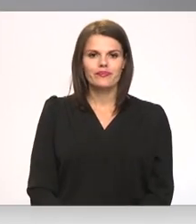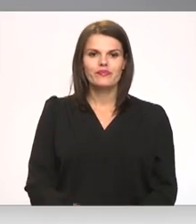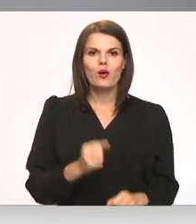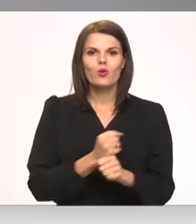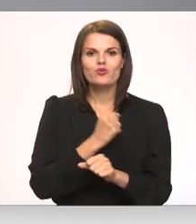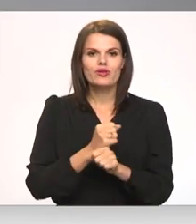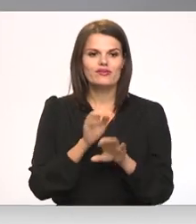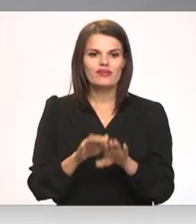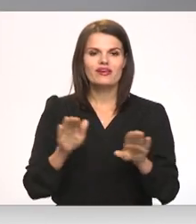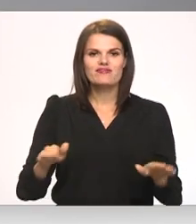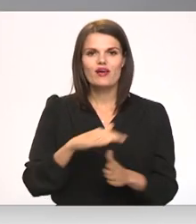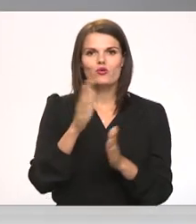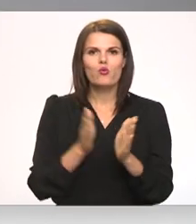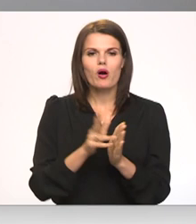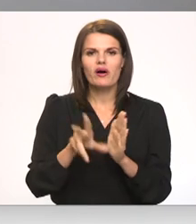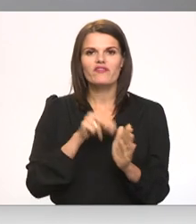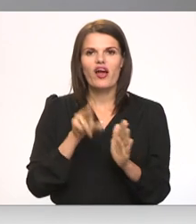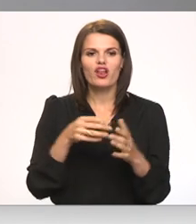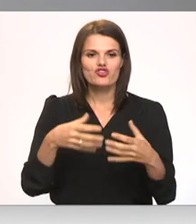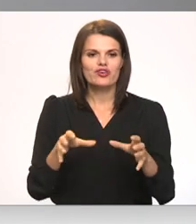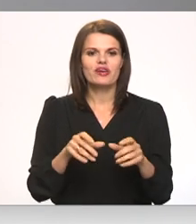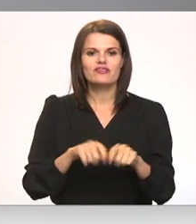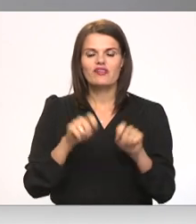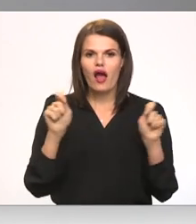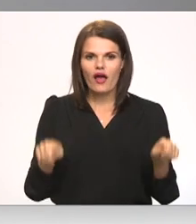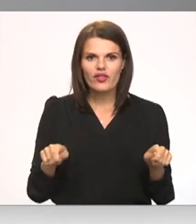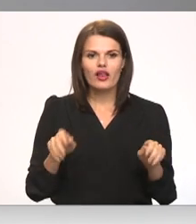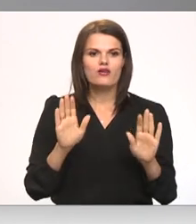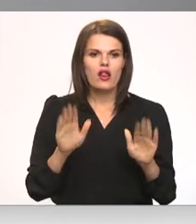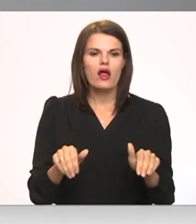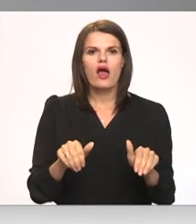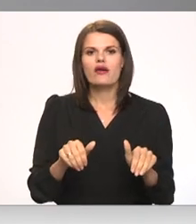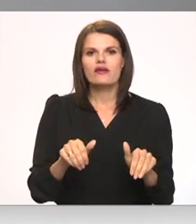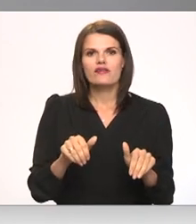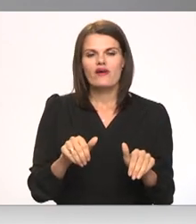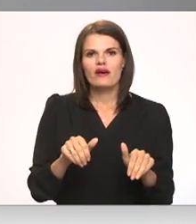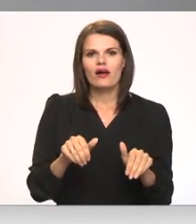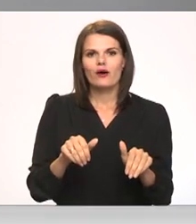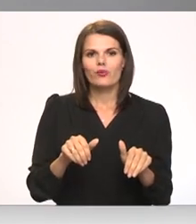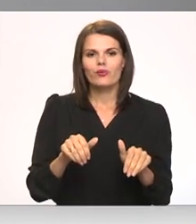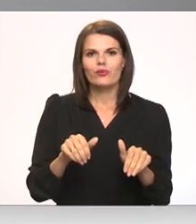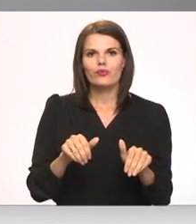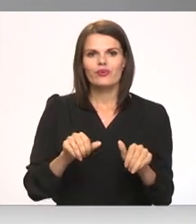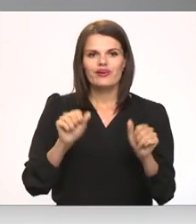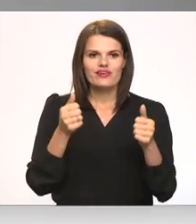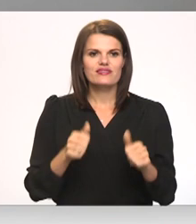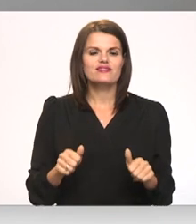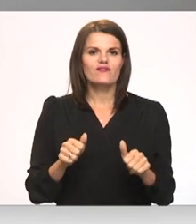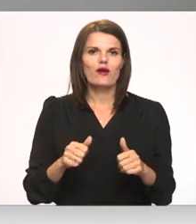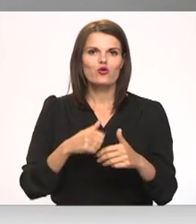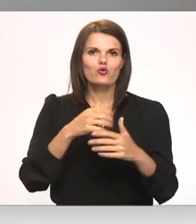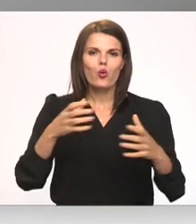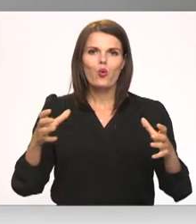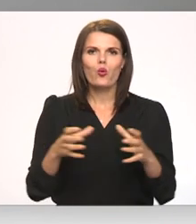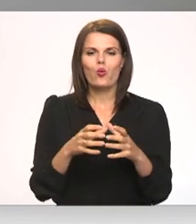Uztaisīt izstādi kopā ar vēlēšanu iecirkņu atklāšanu, lai varētu izveidot tādu tā kā